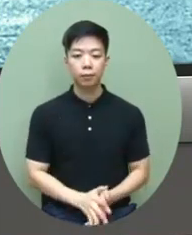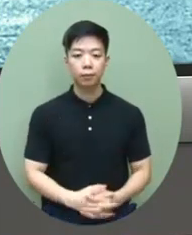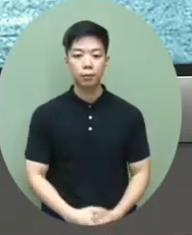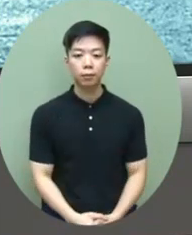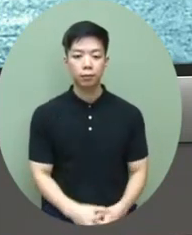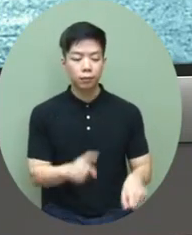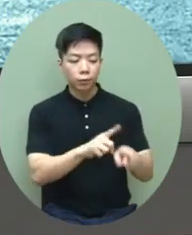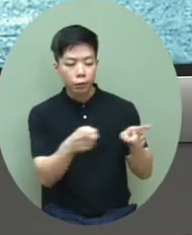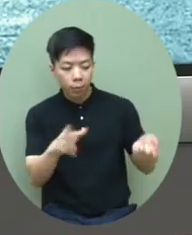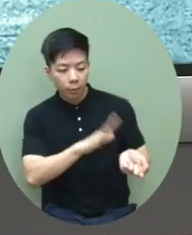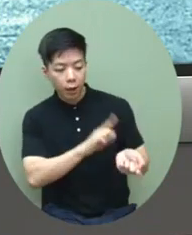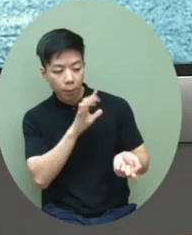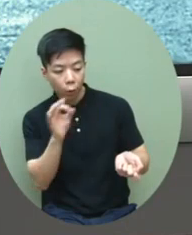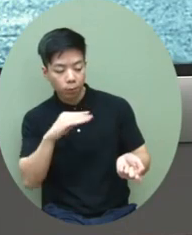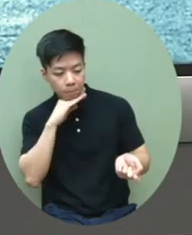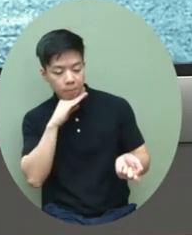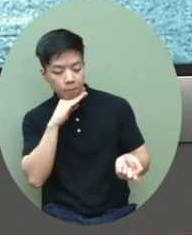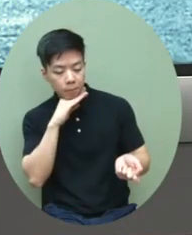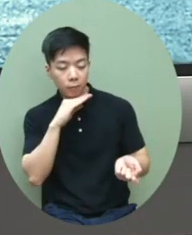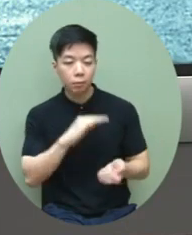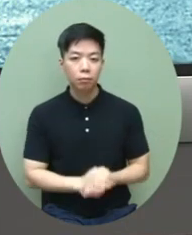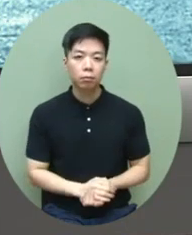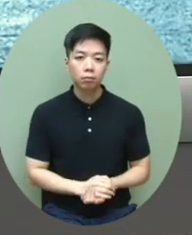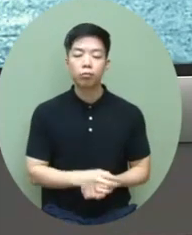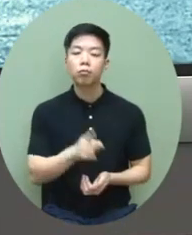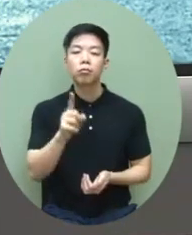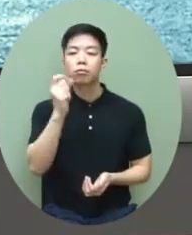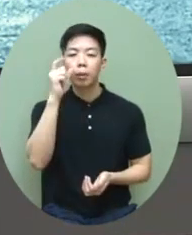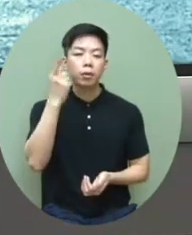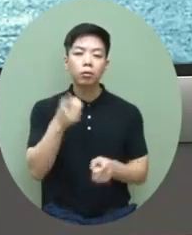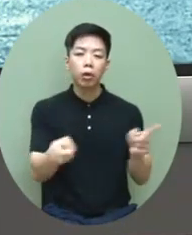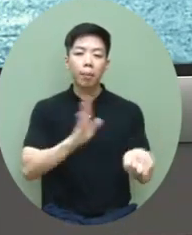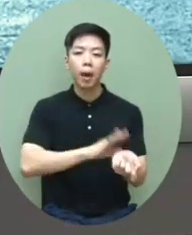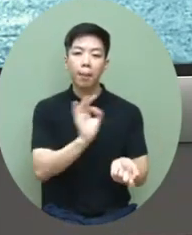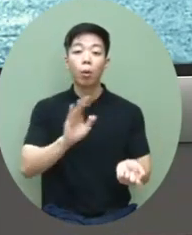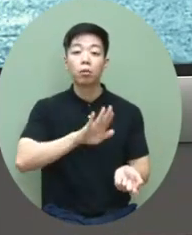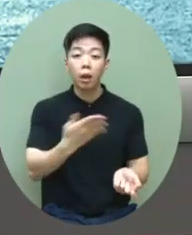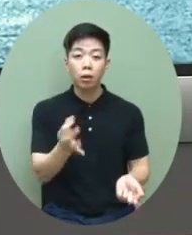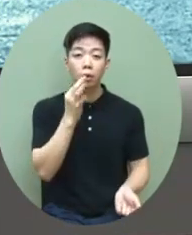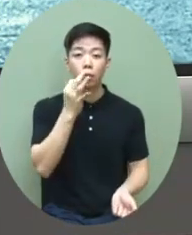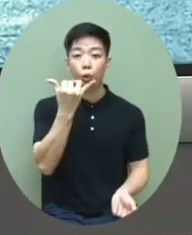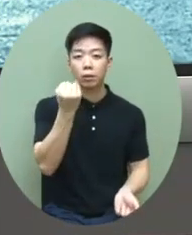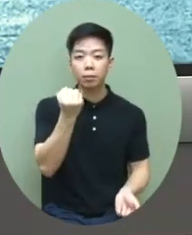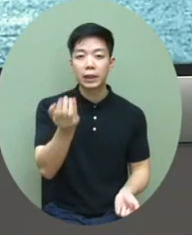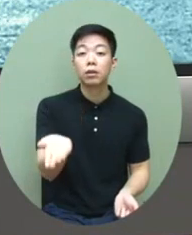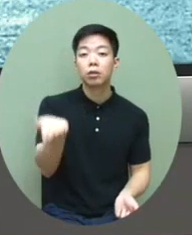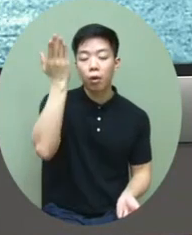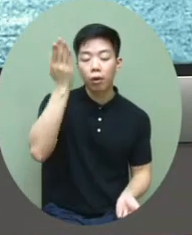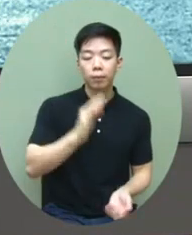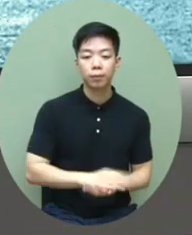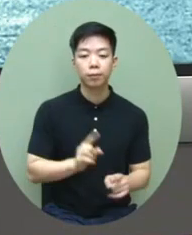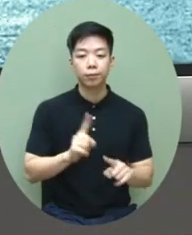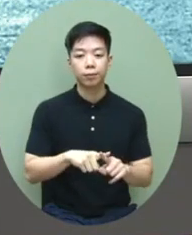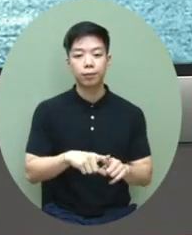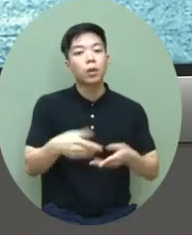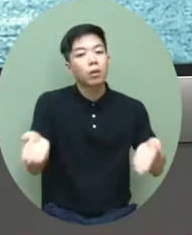長期病患。佢就佢冇乜長期病患，不過佢超過60歲嘅啦已經。咁我哋都鼓勵咧，如果係超過